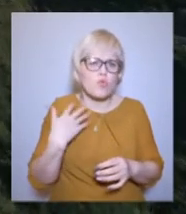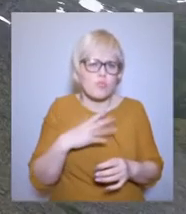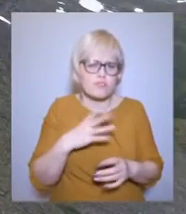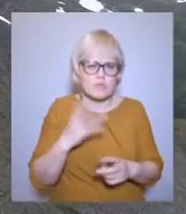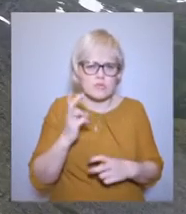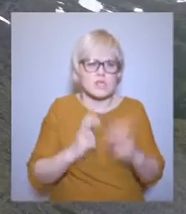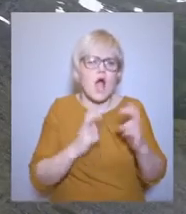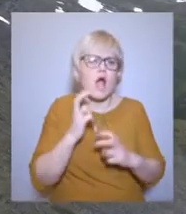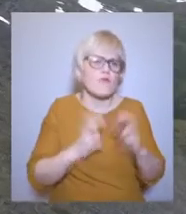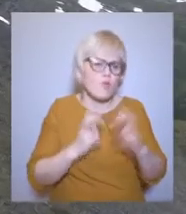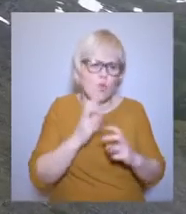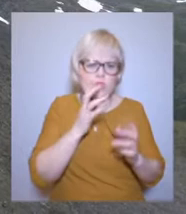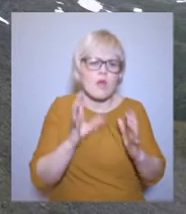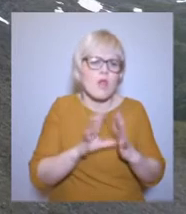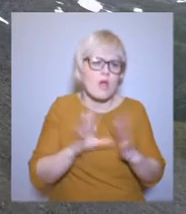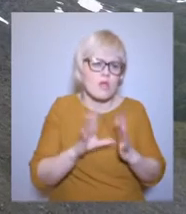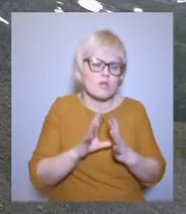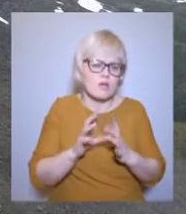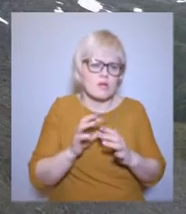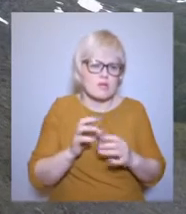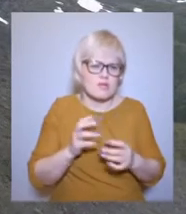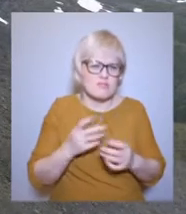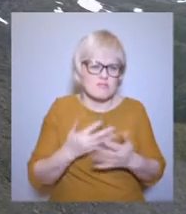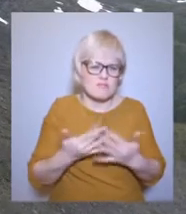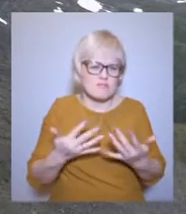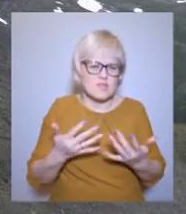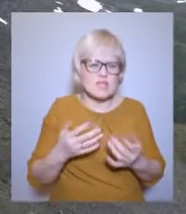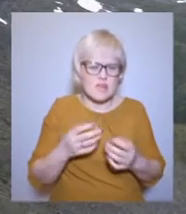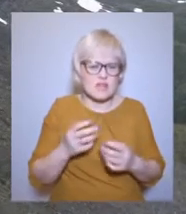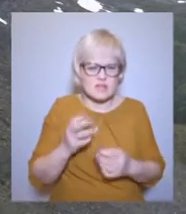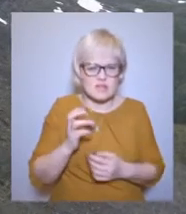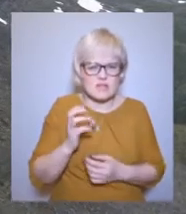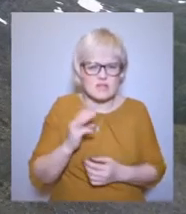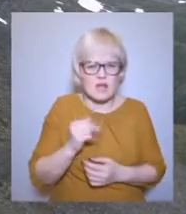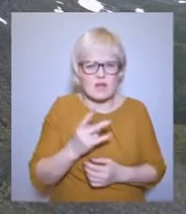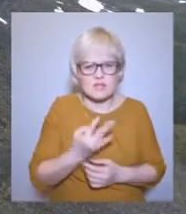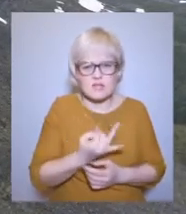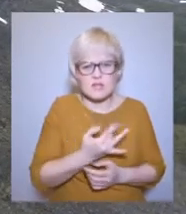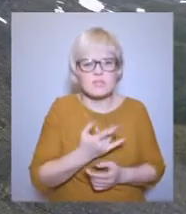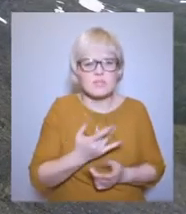доступность, как вот Средний Урал, здесь бы уже были и заводы, наверняка, и электростанции, и все.